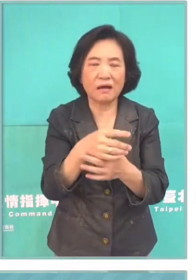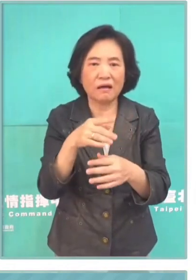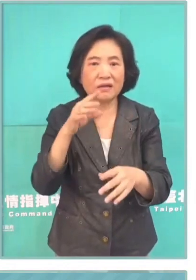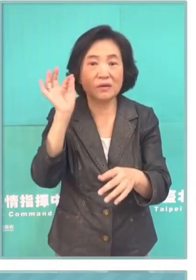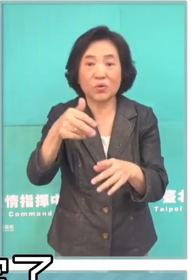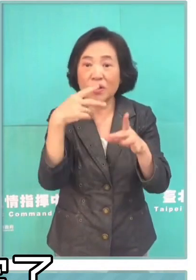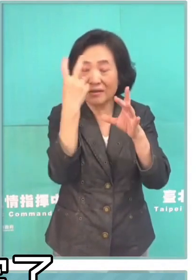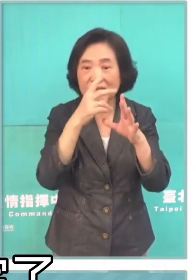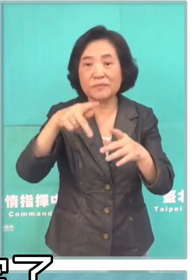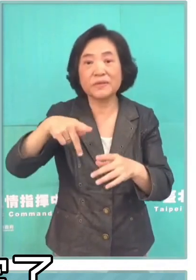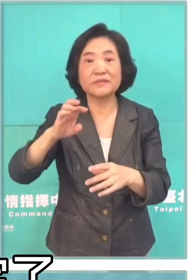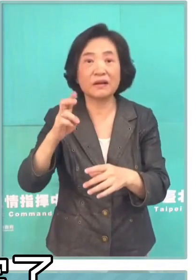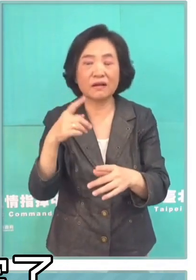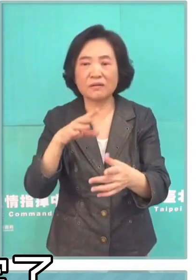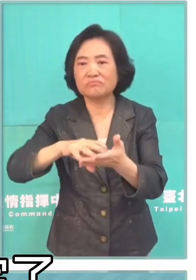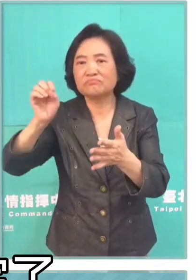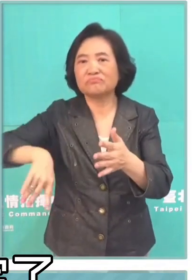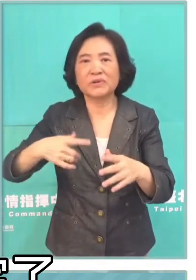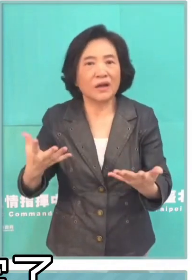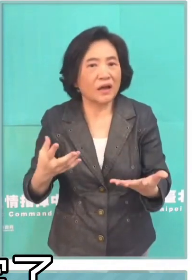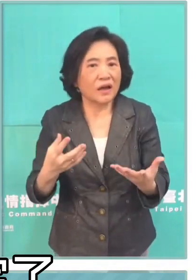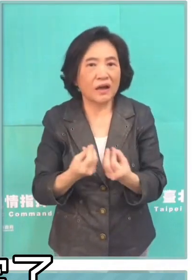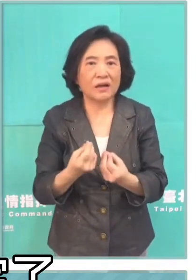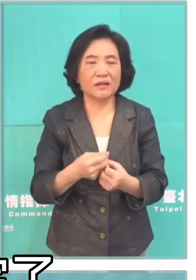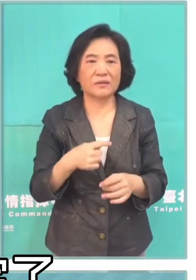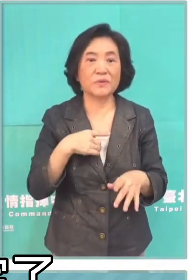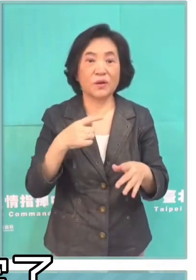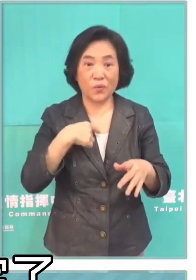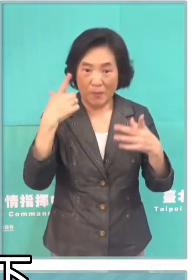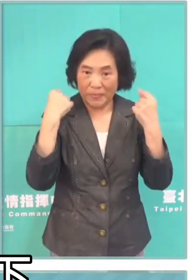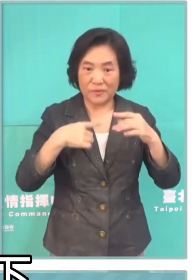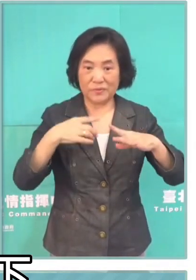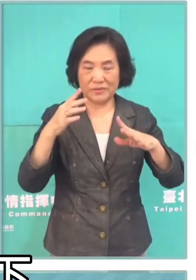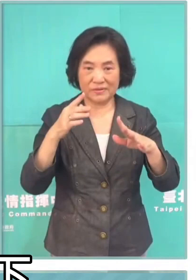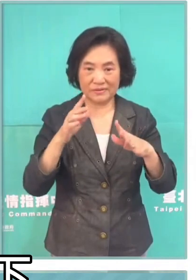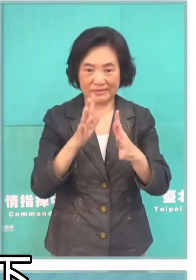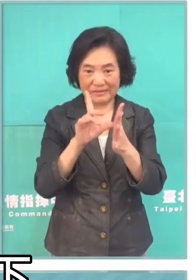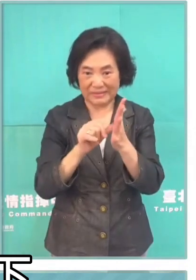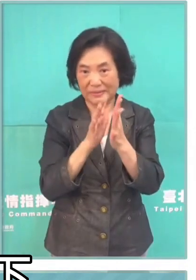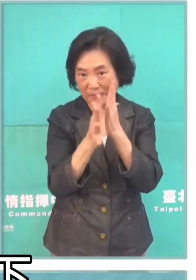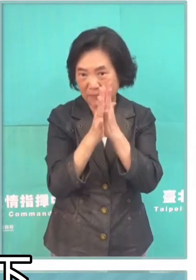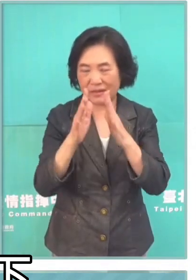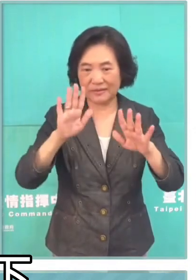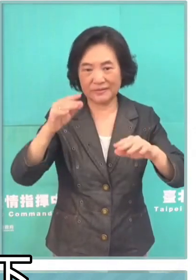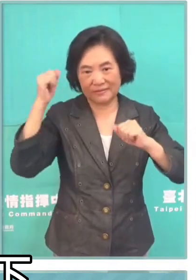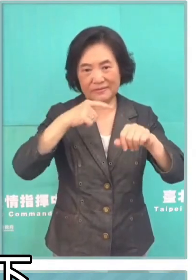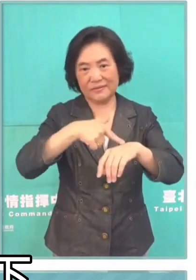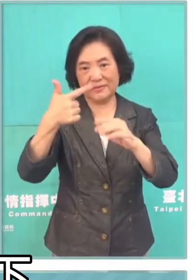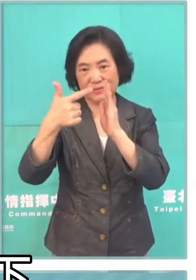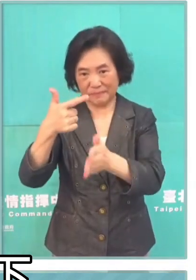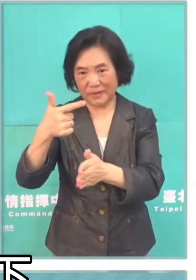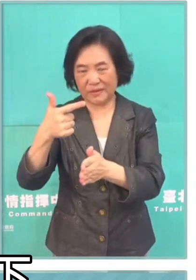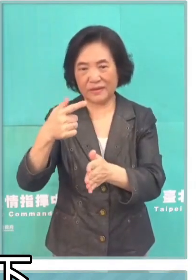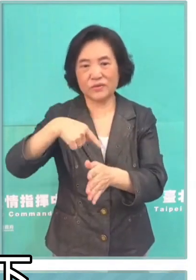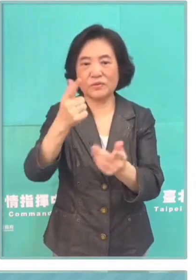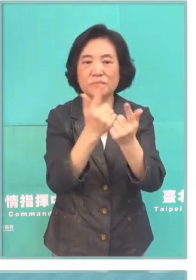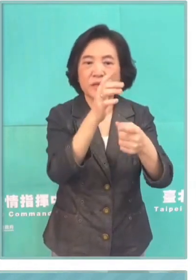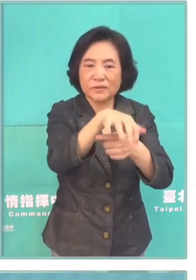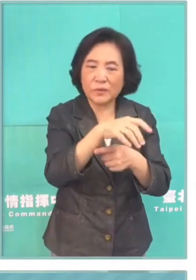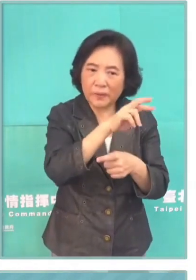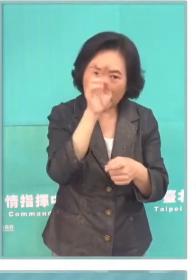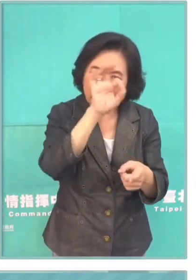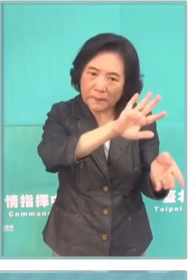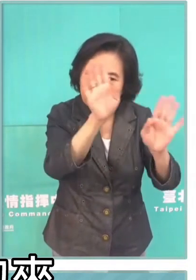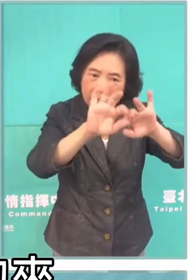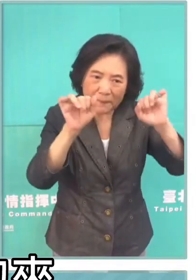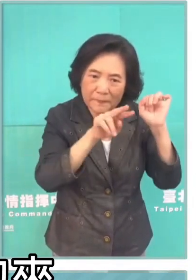么看？ 第一点哦，我的行程是早就排定了哈，今天六点半要去北农看一下他们的